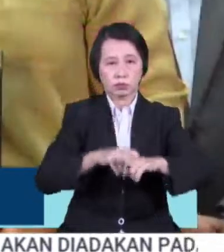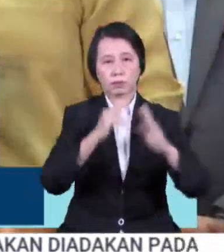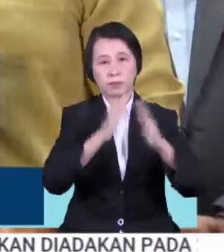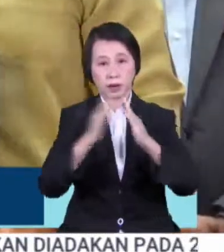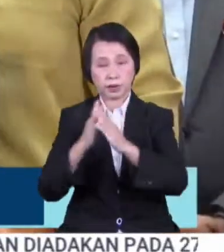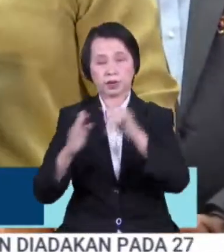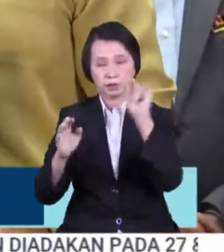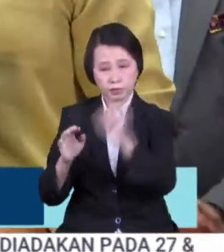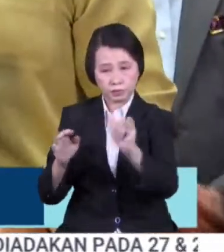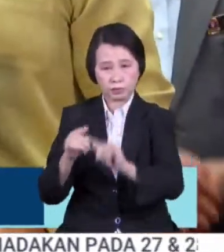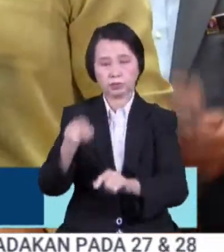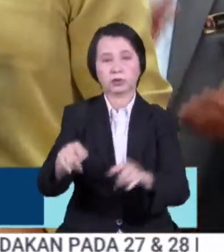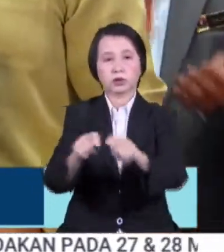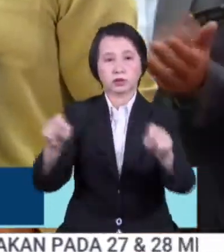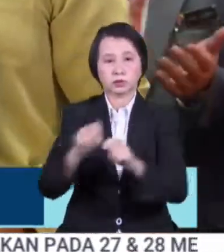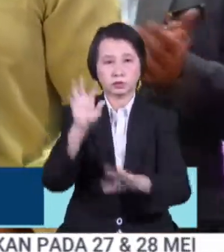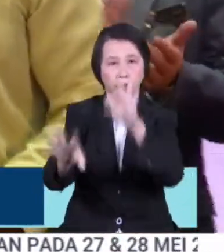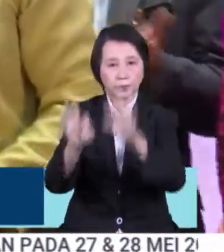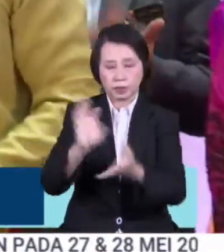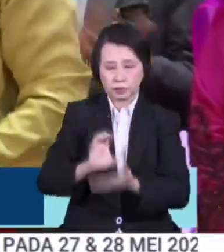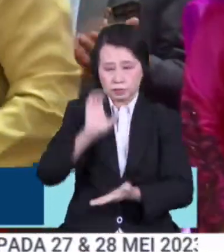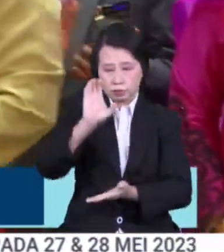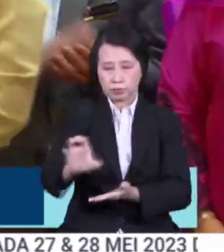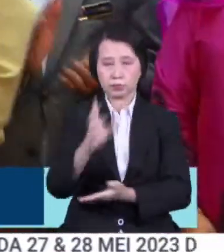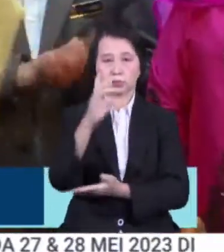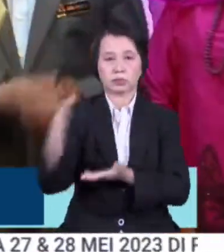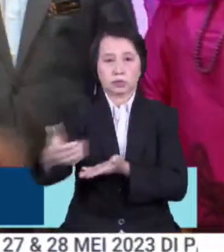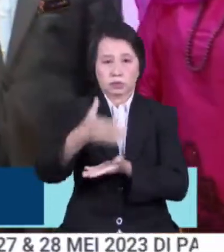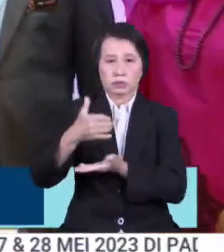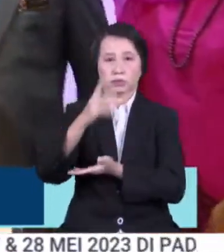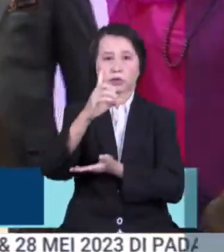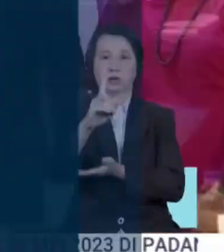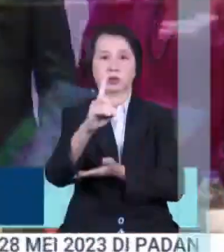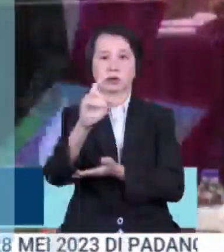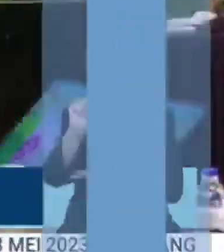itu sebagai lokasi pilihan pelabur pusat data.